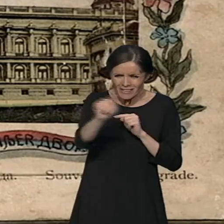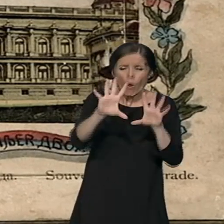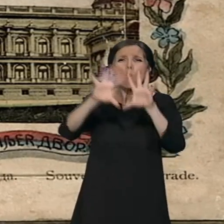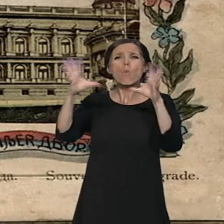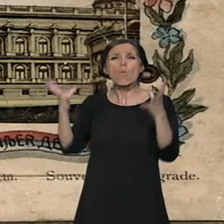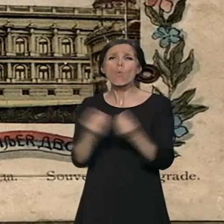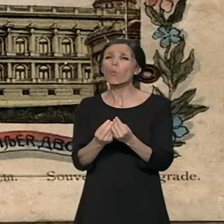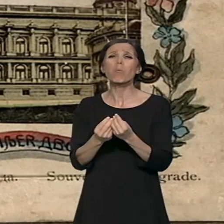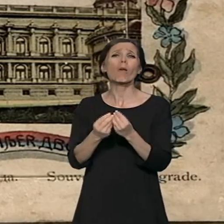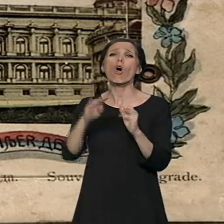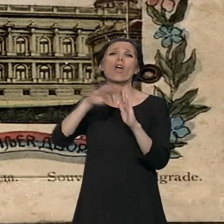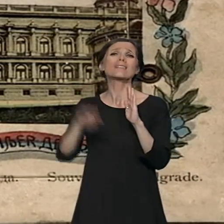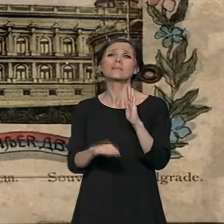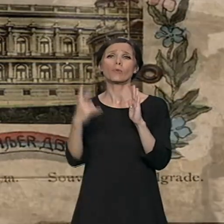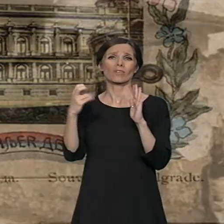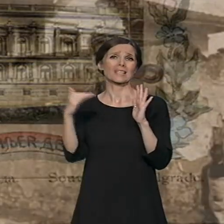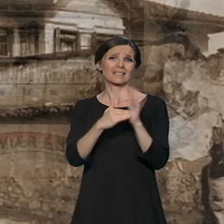stanovnika.